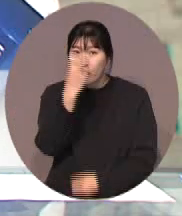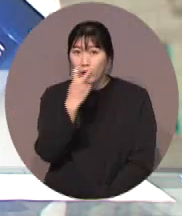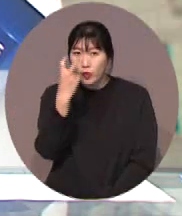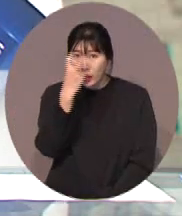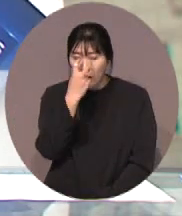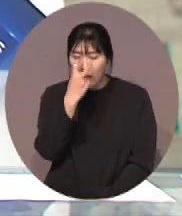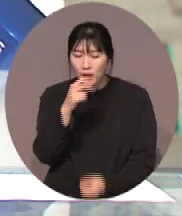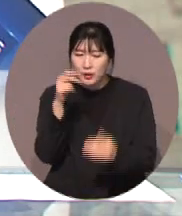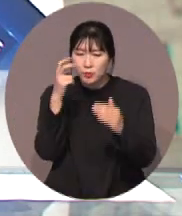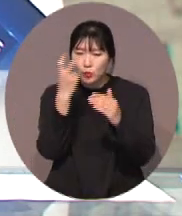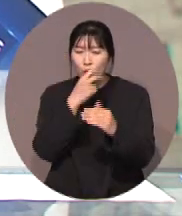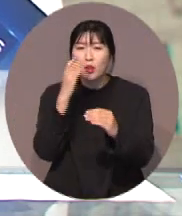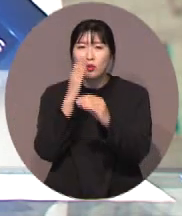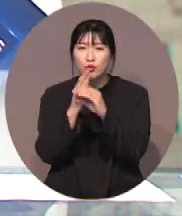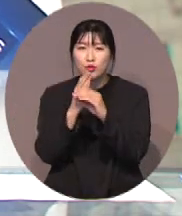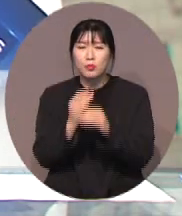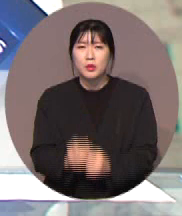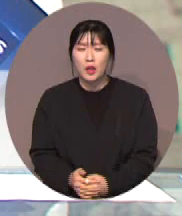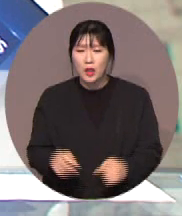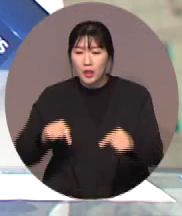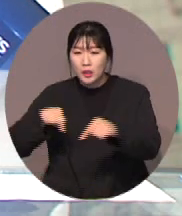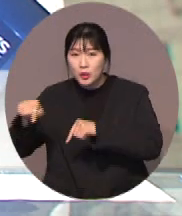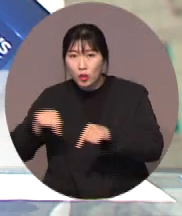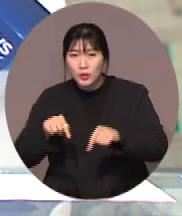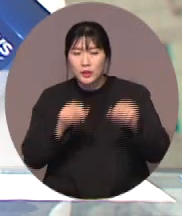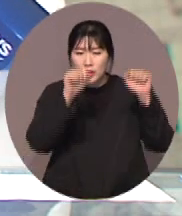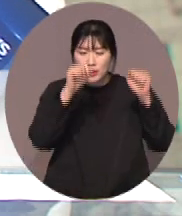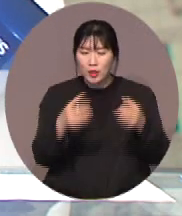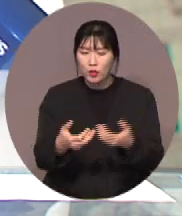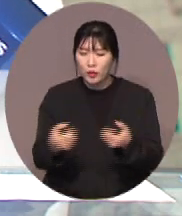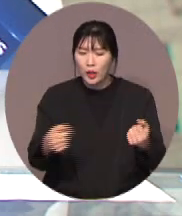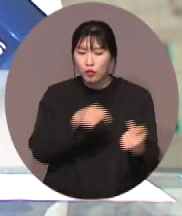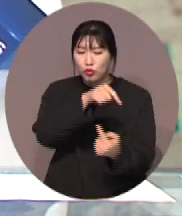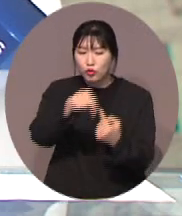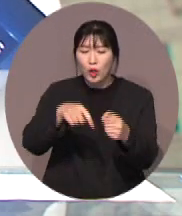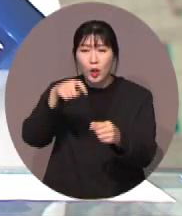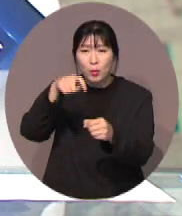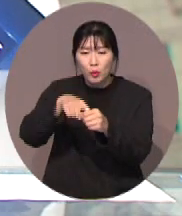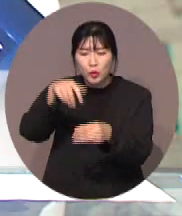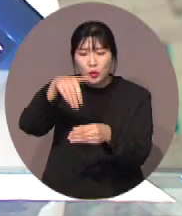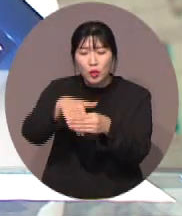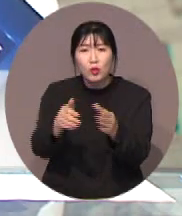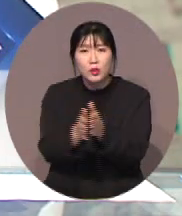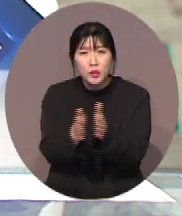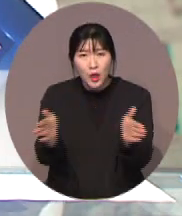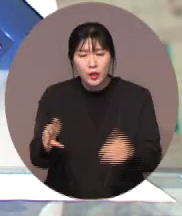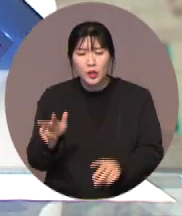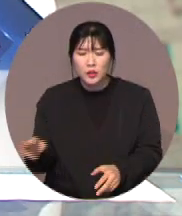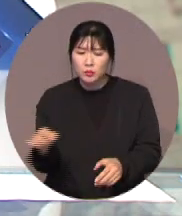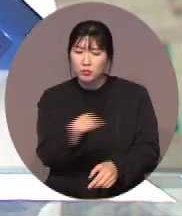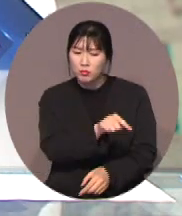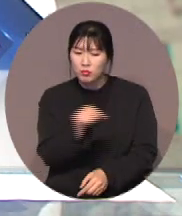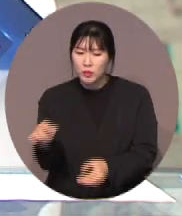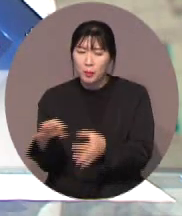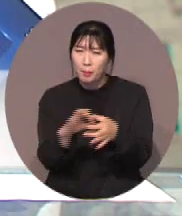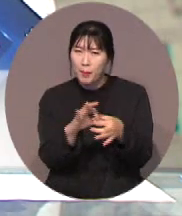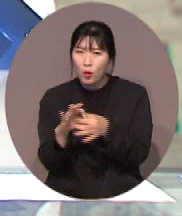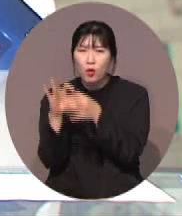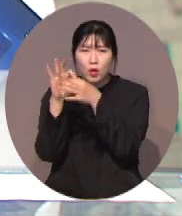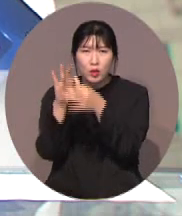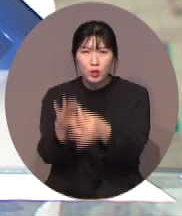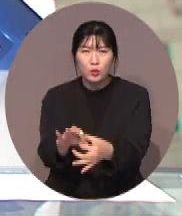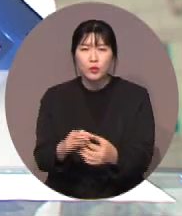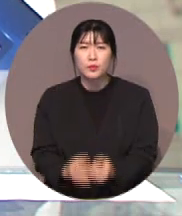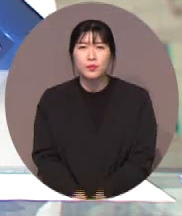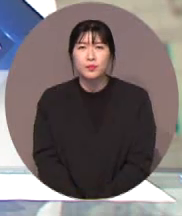조사에 착수했습니다. 정치권으로부터 체육계를 독립시키자는 취지로 선거가 도입됐는데 여전히 정치판 선거를 벗어나지